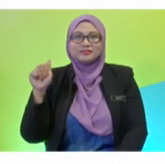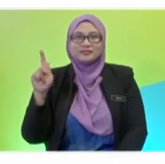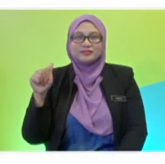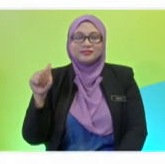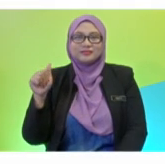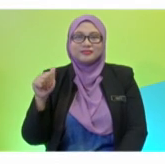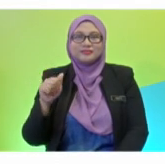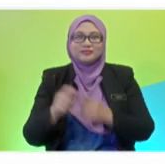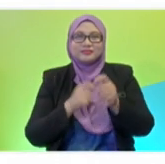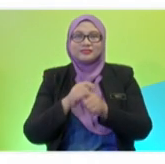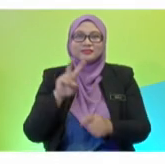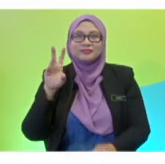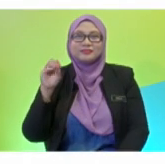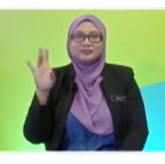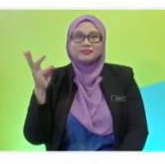2016